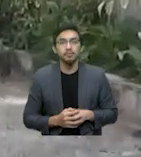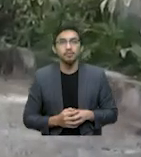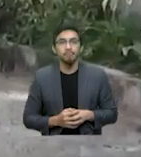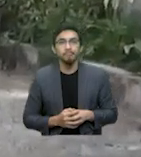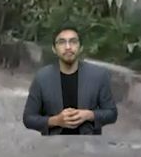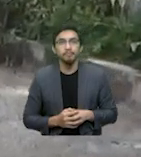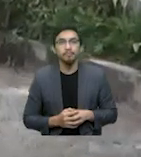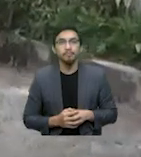kene